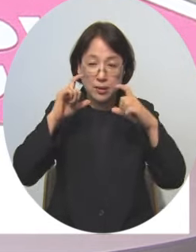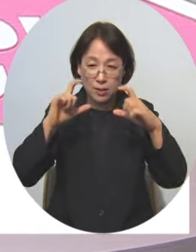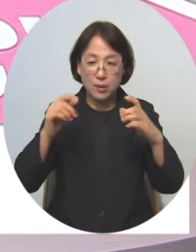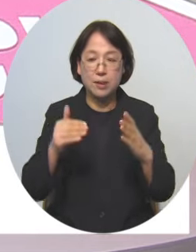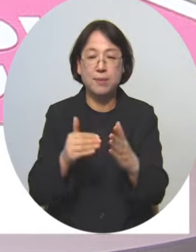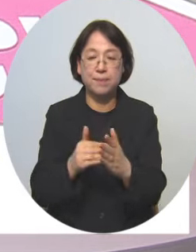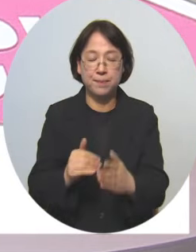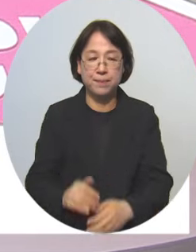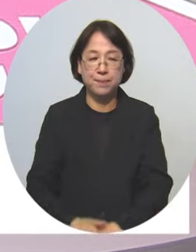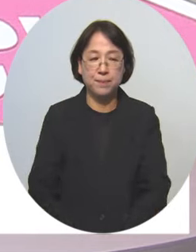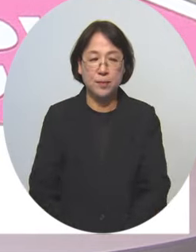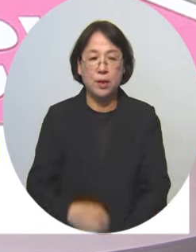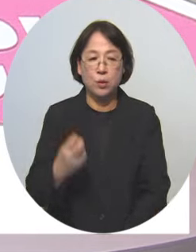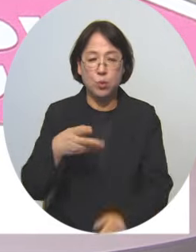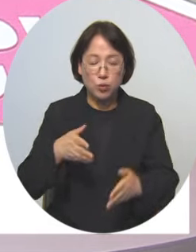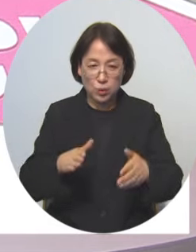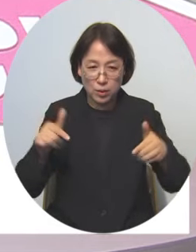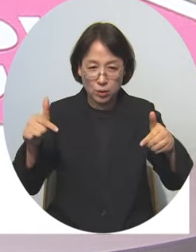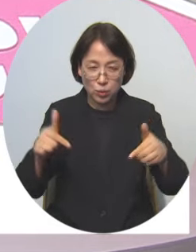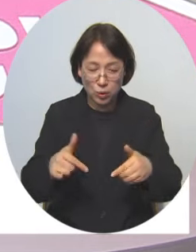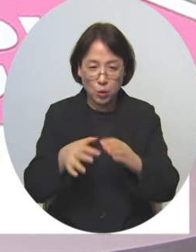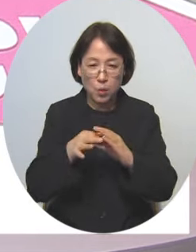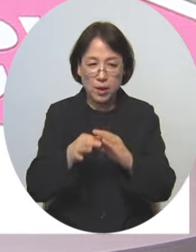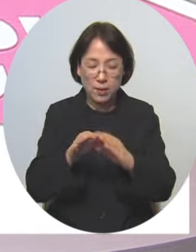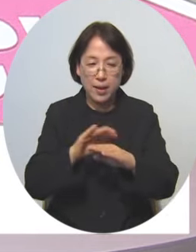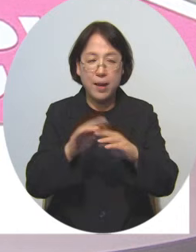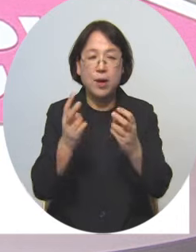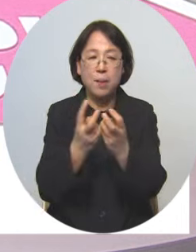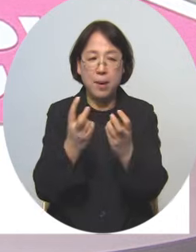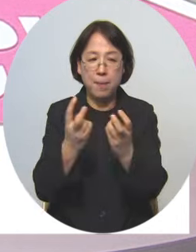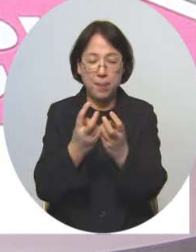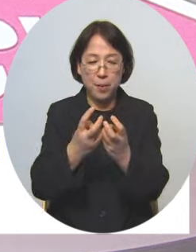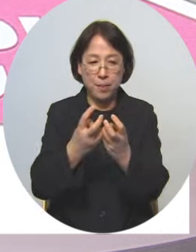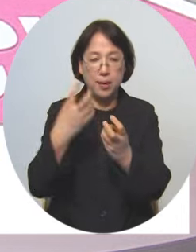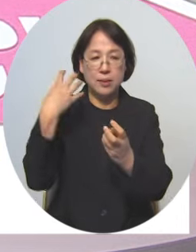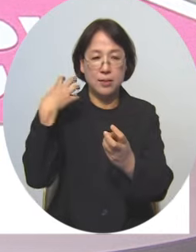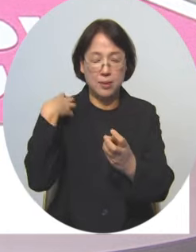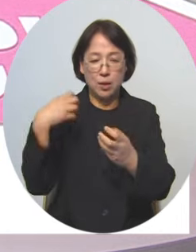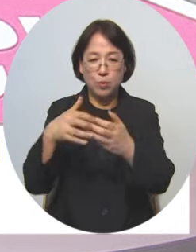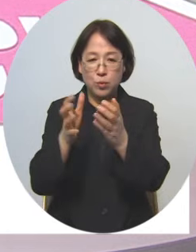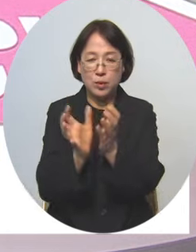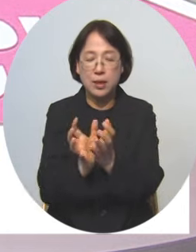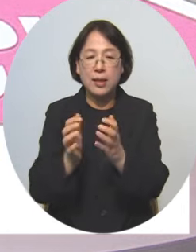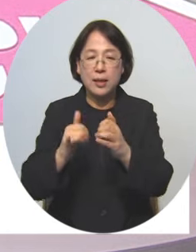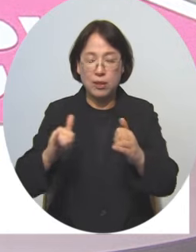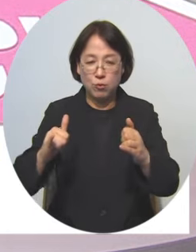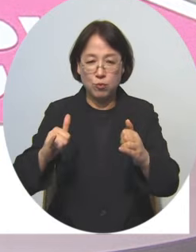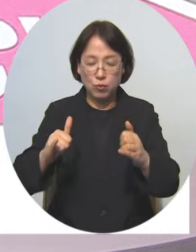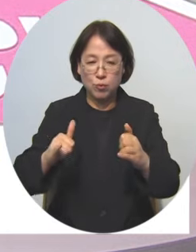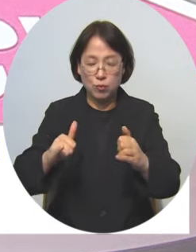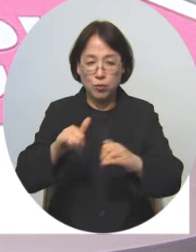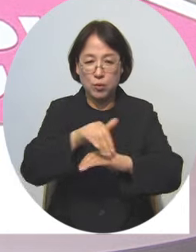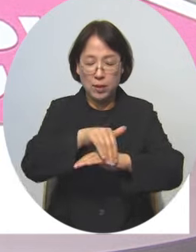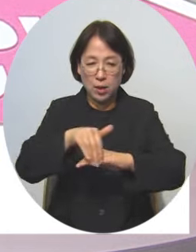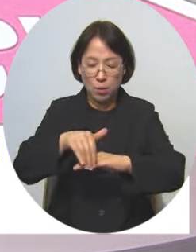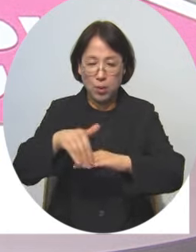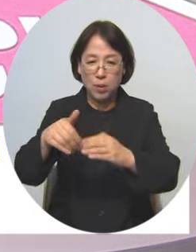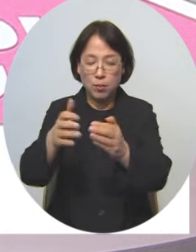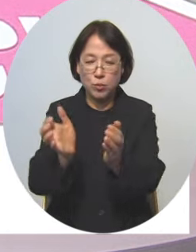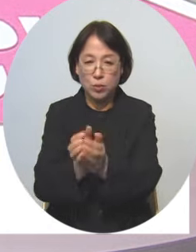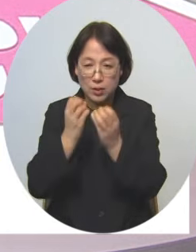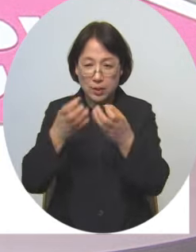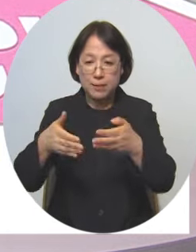선언했습니다. 아울러 저출생 관련 대책을 도맡아서 추진해 나갈 부처인 인구전략기획부를 신설하겠다고